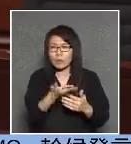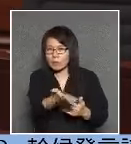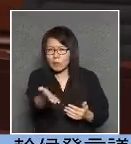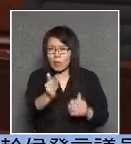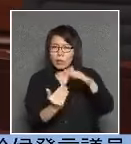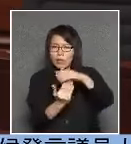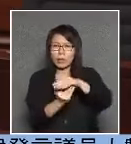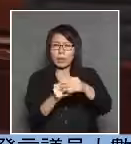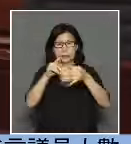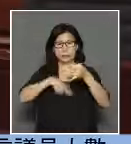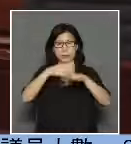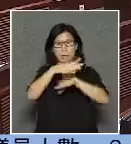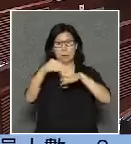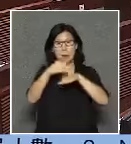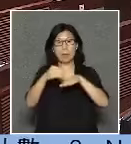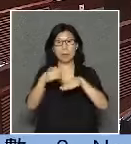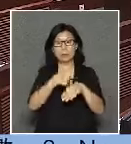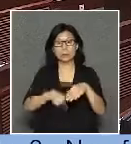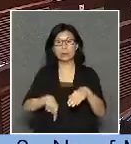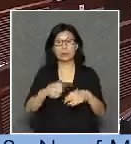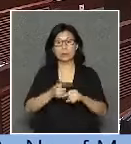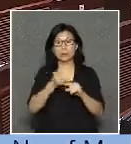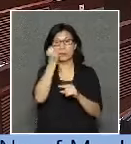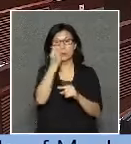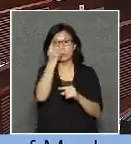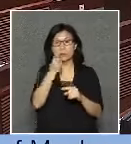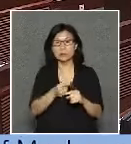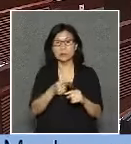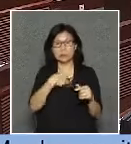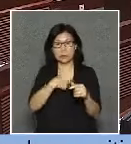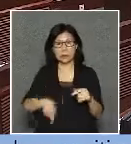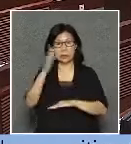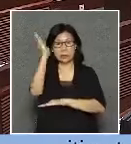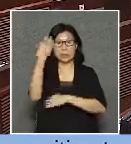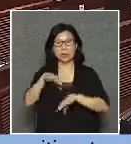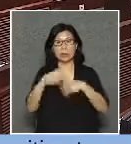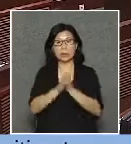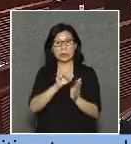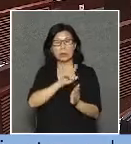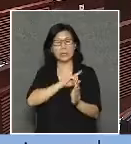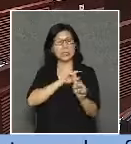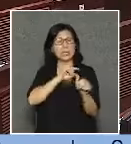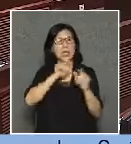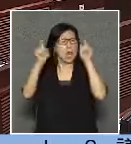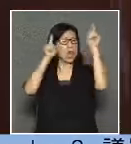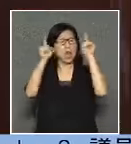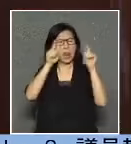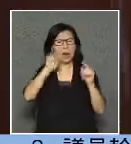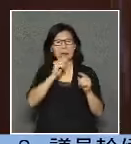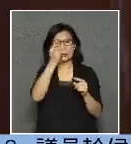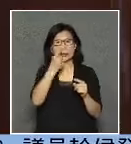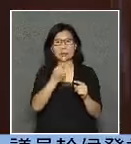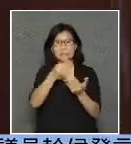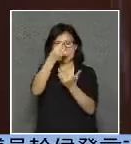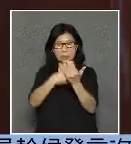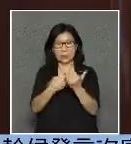一停，毛孟靜議員，什麼規程？ 我很出奇，為什麼議員發言是可以自吹自擂的呢？ 這個不是規